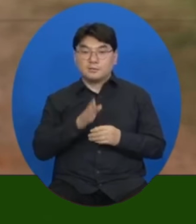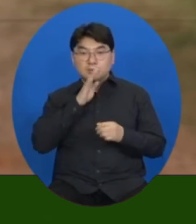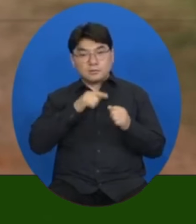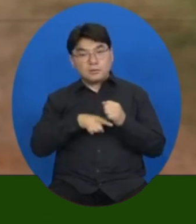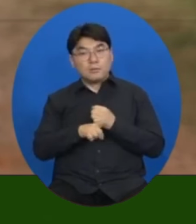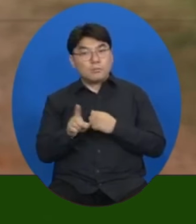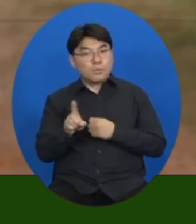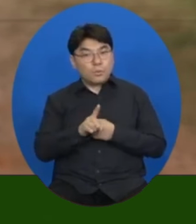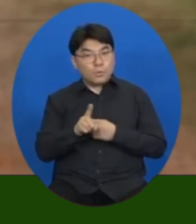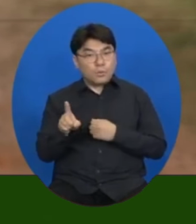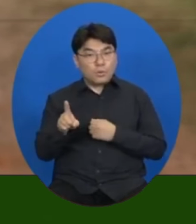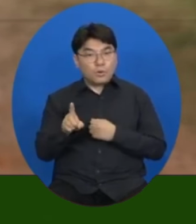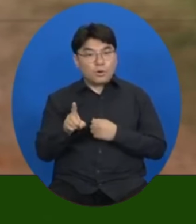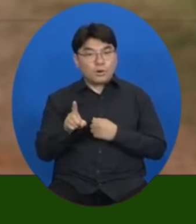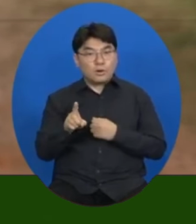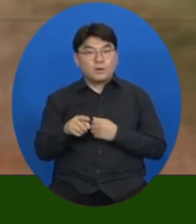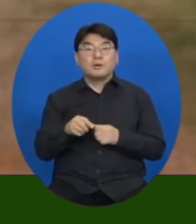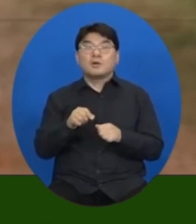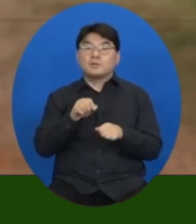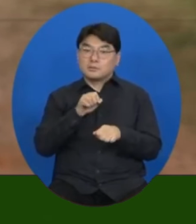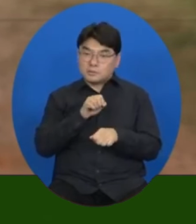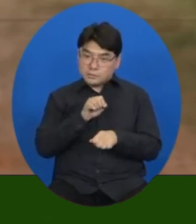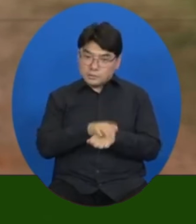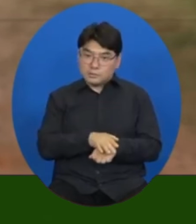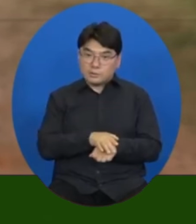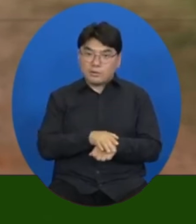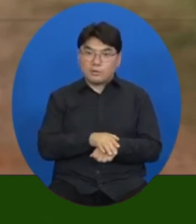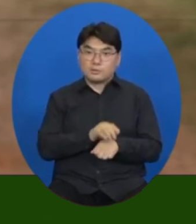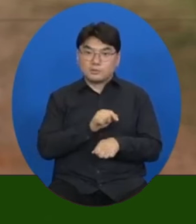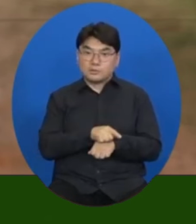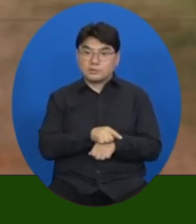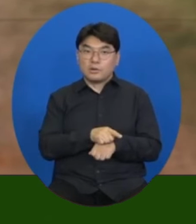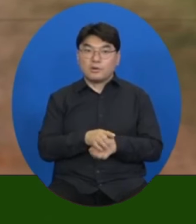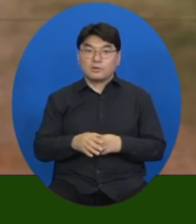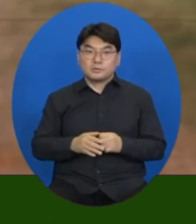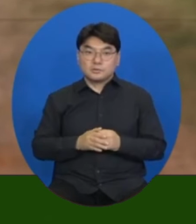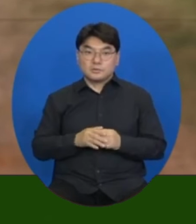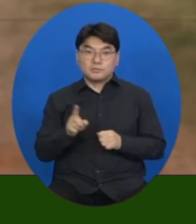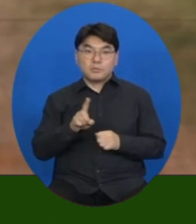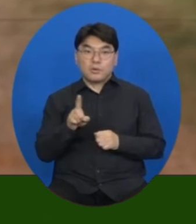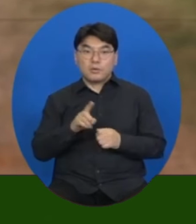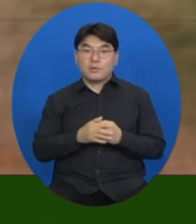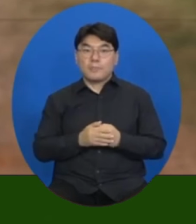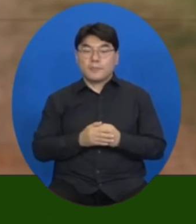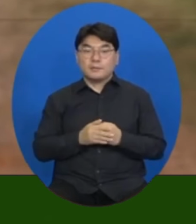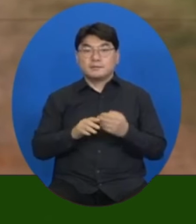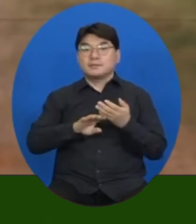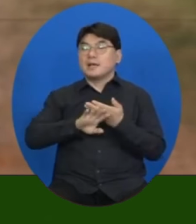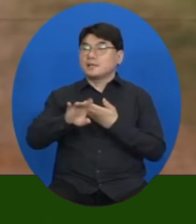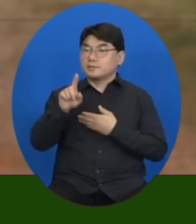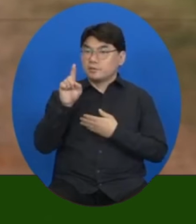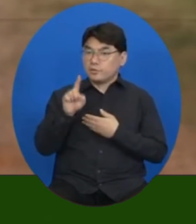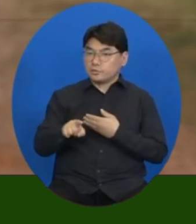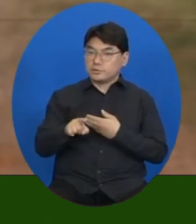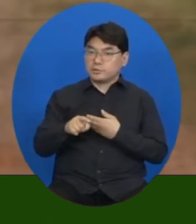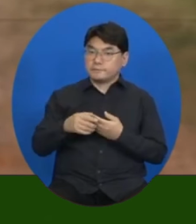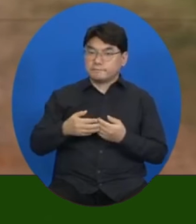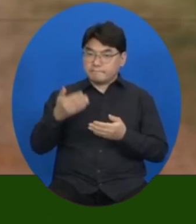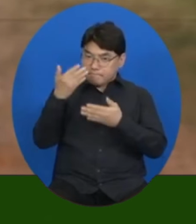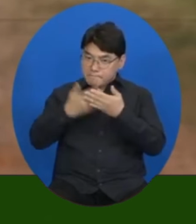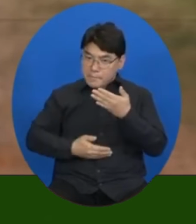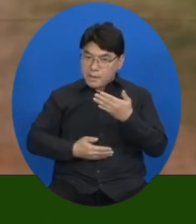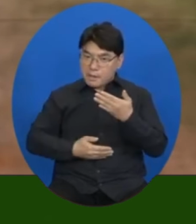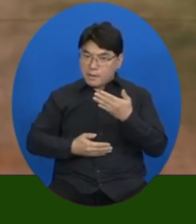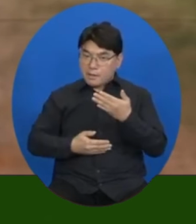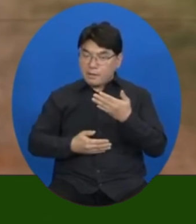것은 그 진리의 특성상 다른 것을 배제할 수밖에 없습니다 1더 1이